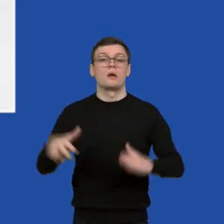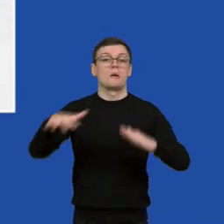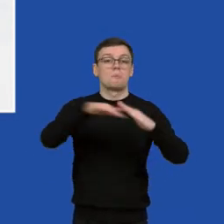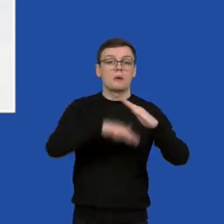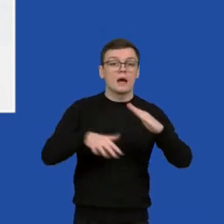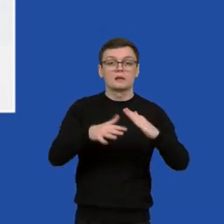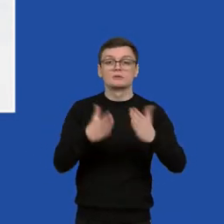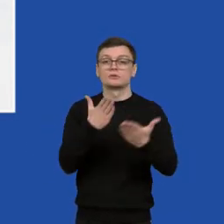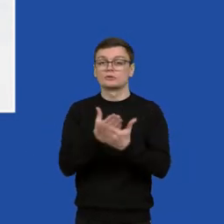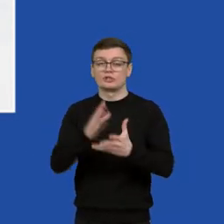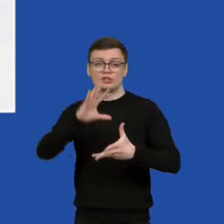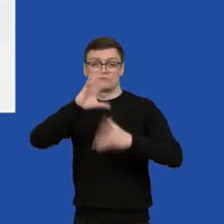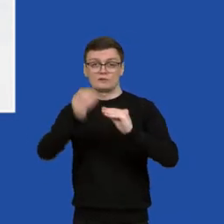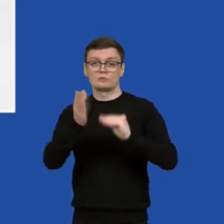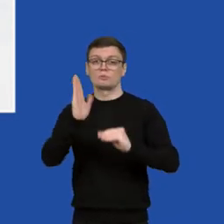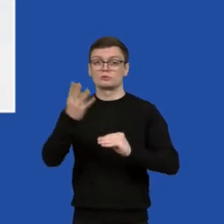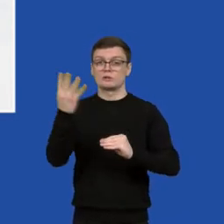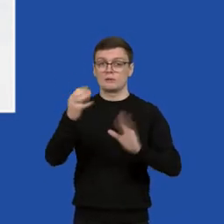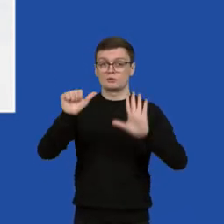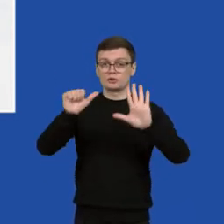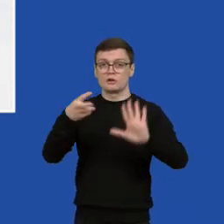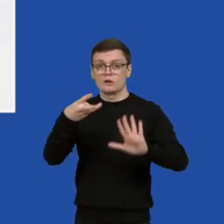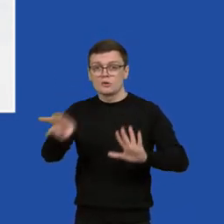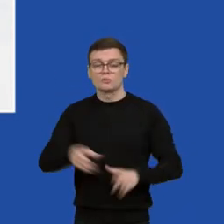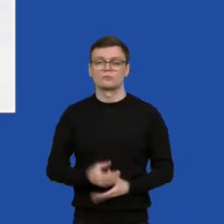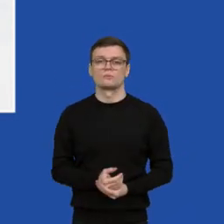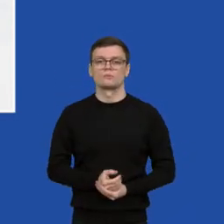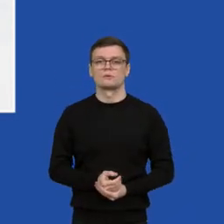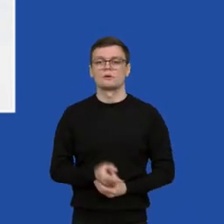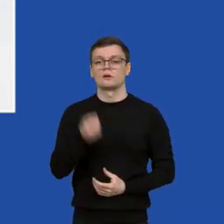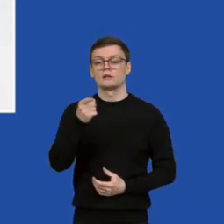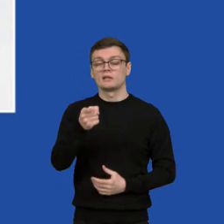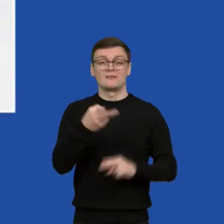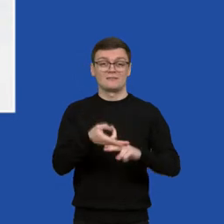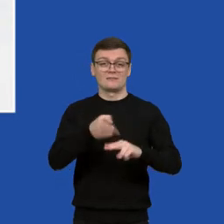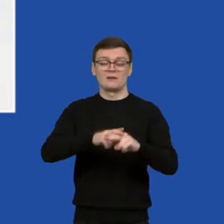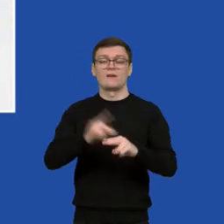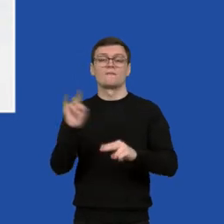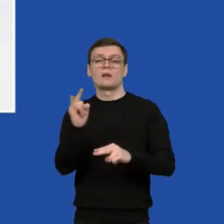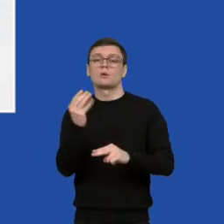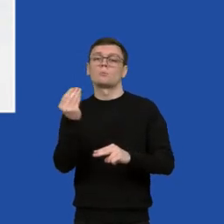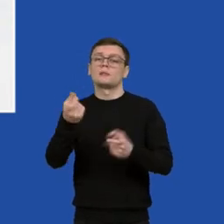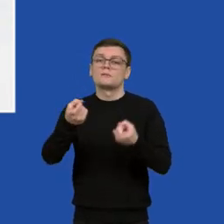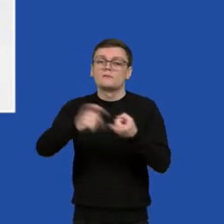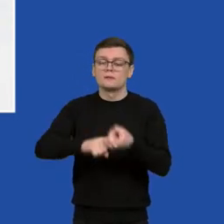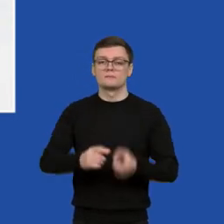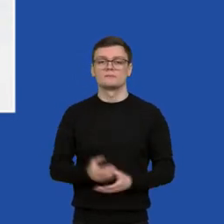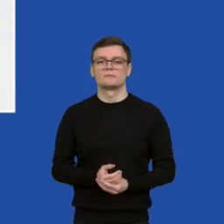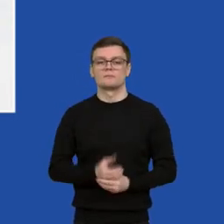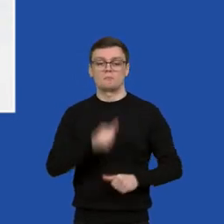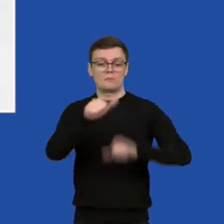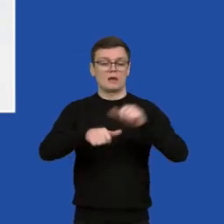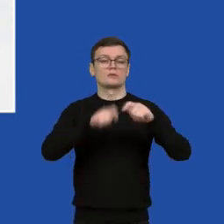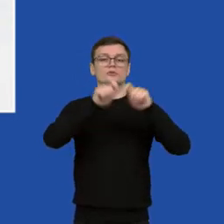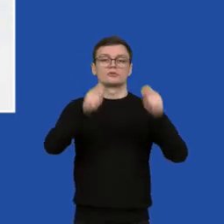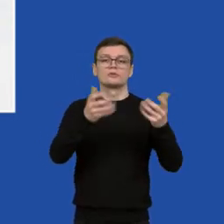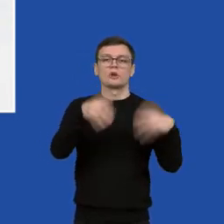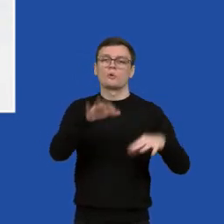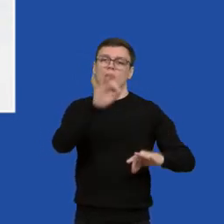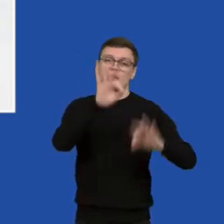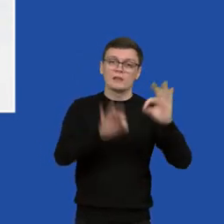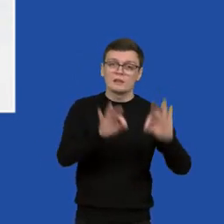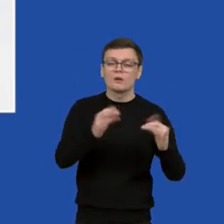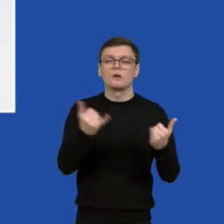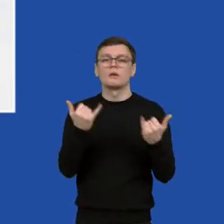dydis sudarys 46 eurus ir tai lemia vaiko pinigų dydį. Nuo metų pradžios jie buvo tik indeksuoti, šį kartą